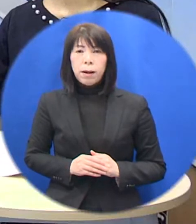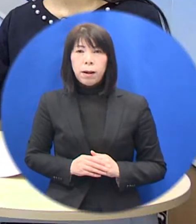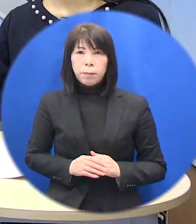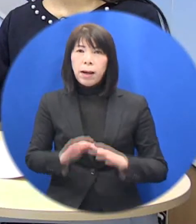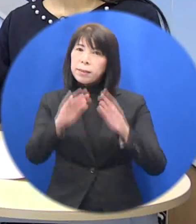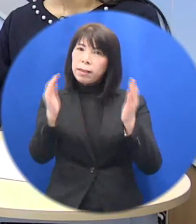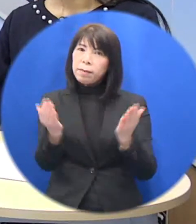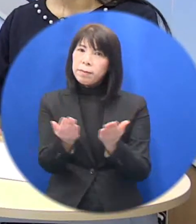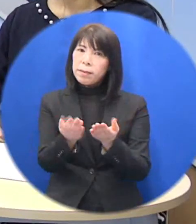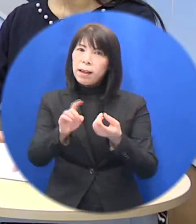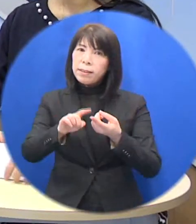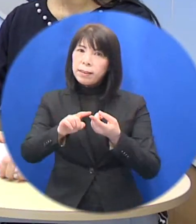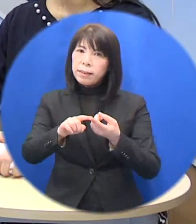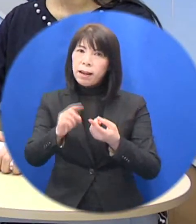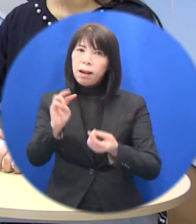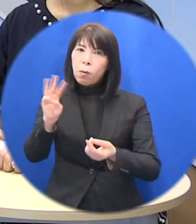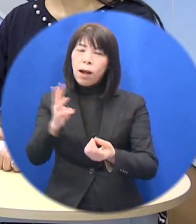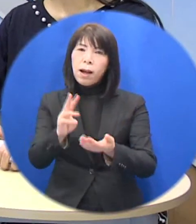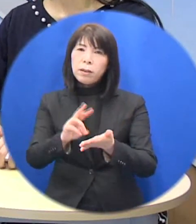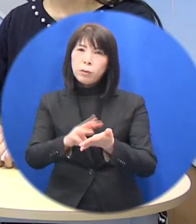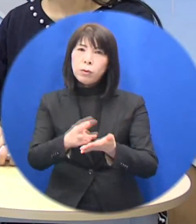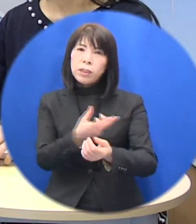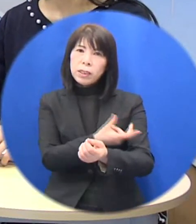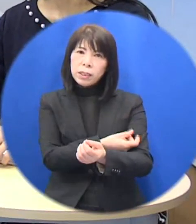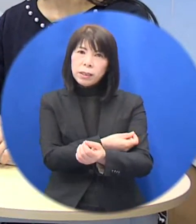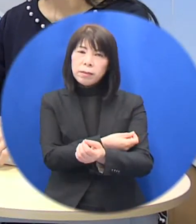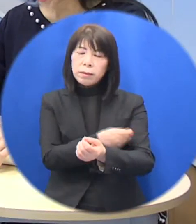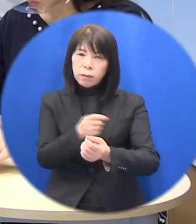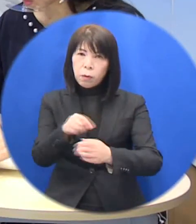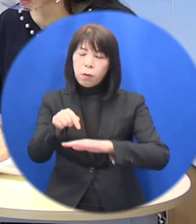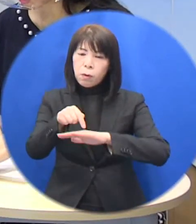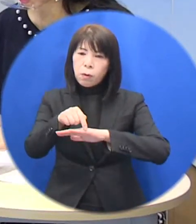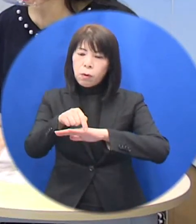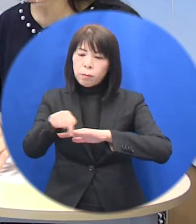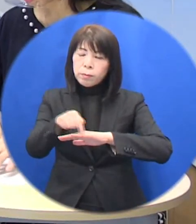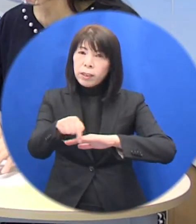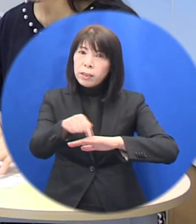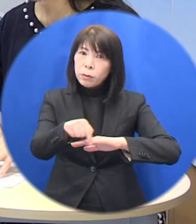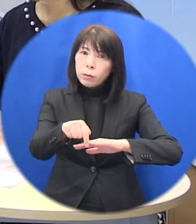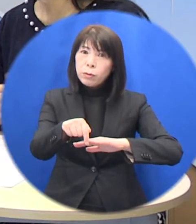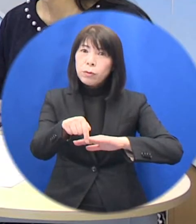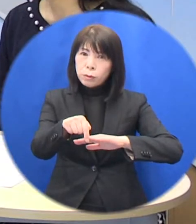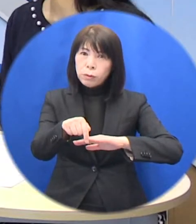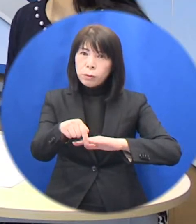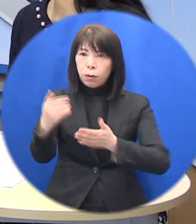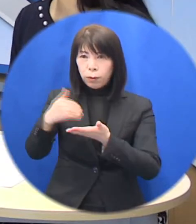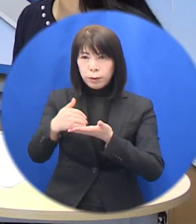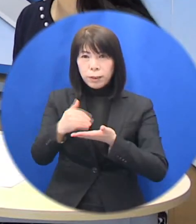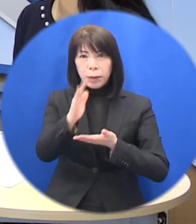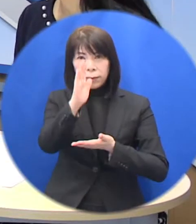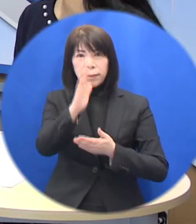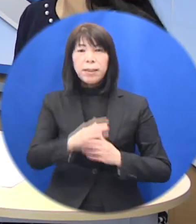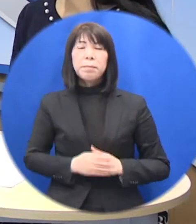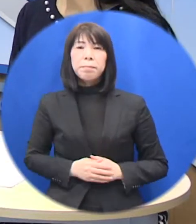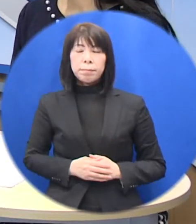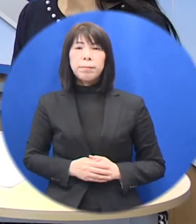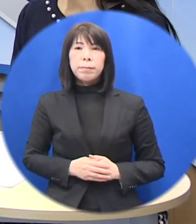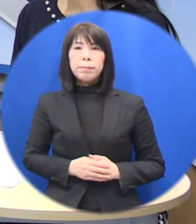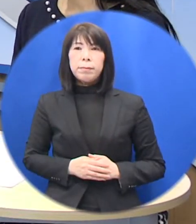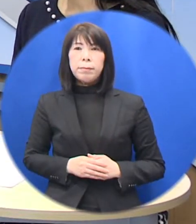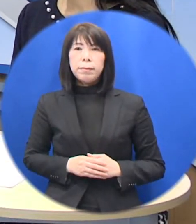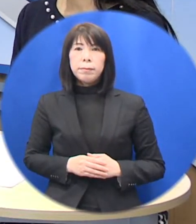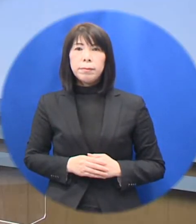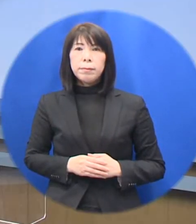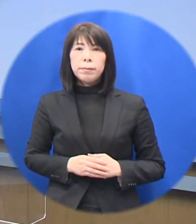的なワクチン接種 のスケジュール、どのようになっているのか少しご説明いただけますか。 はい、